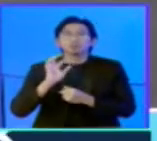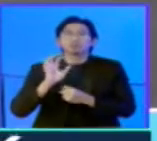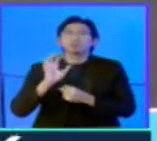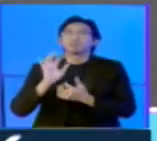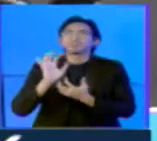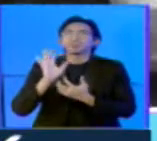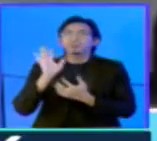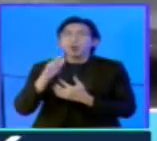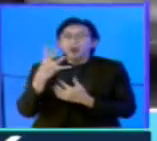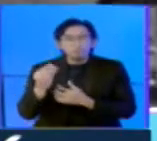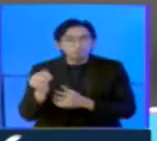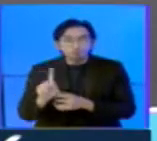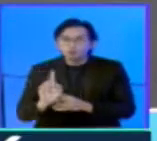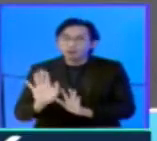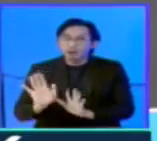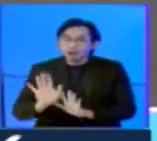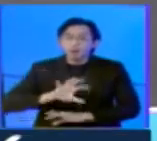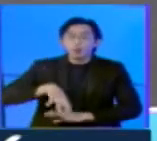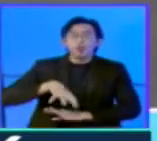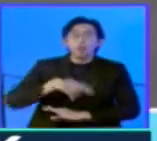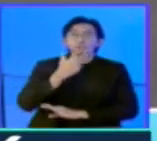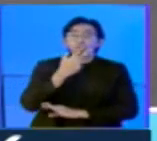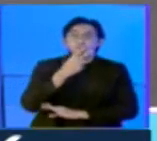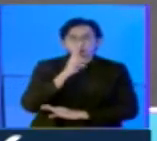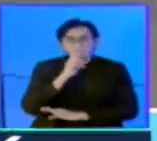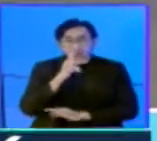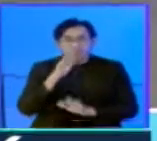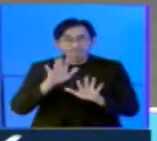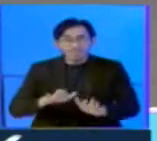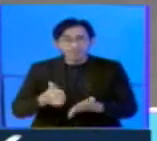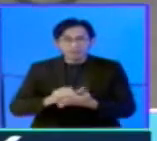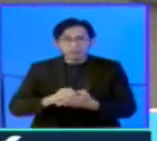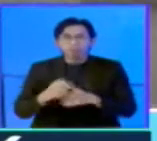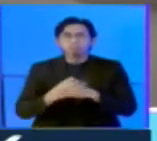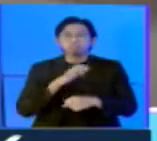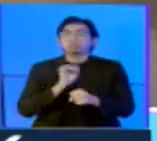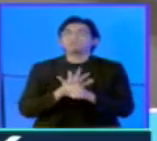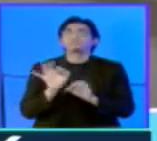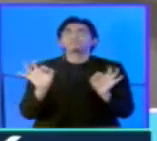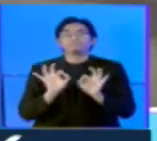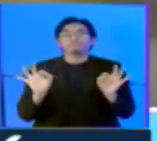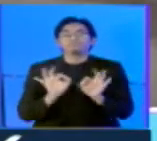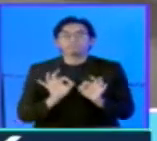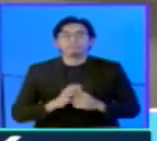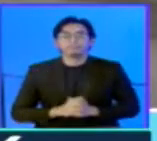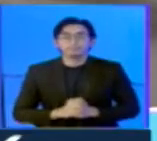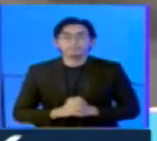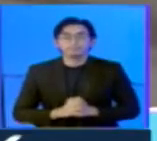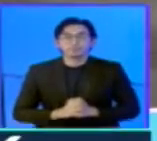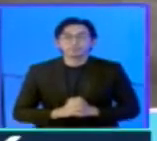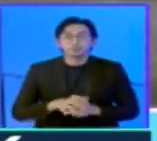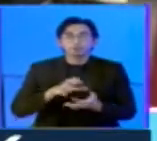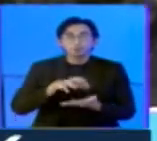ataupun saudaranya di Tegal bisa terjamin yang seperti sekarang ini sudah zona hijau. Mari kita pertahankan bersama. Untuk itu pemerintah Kota